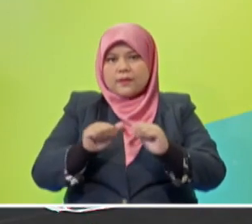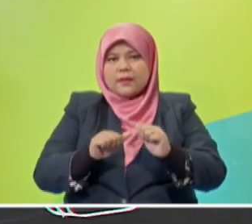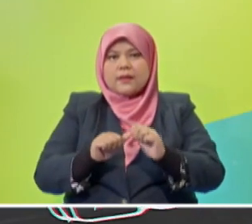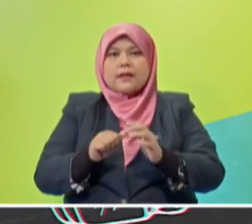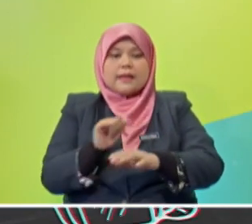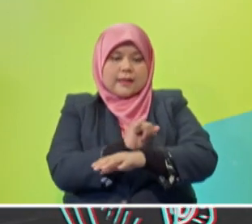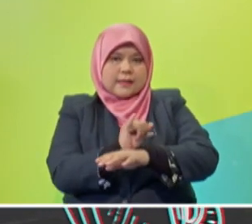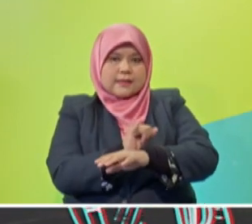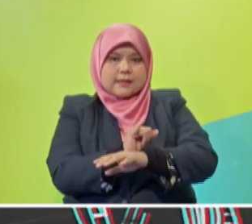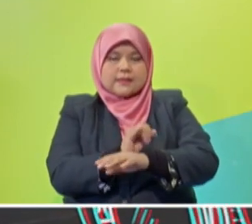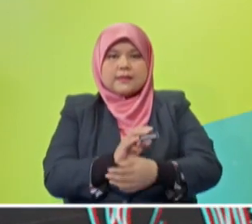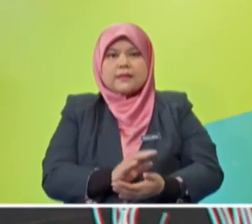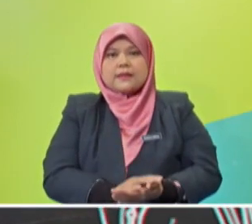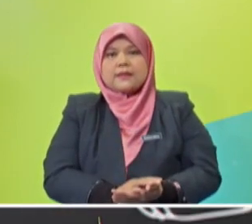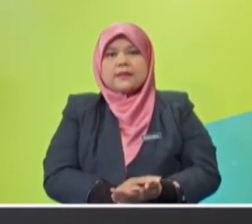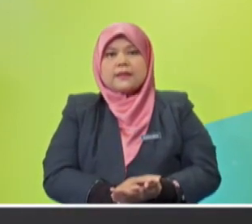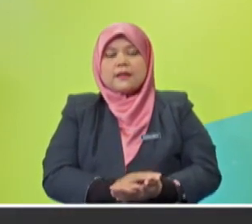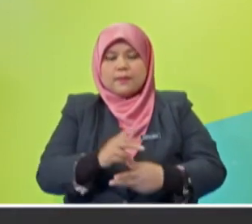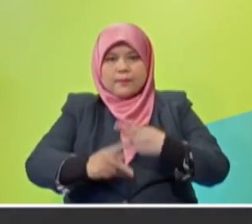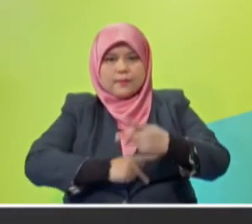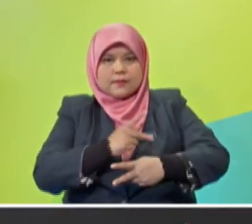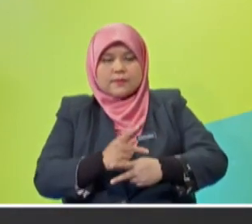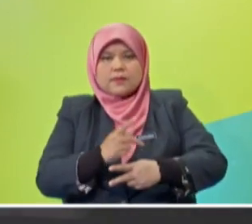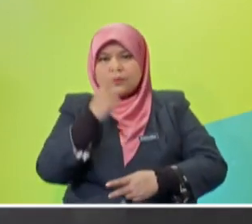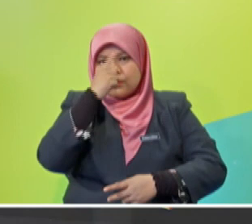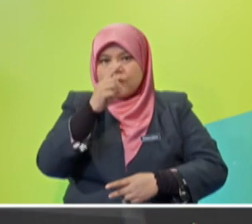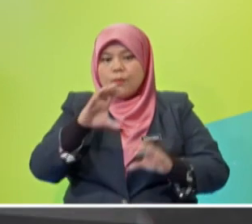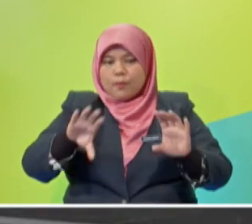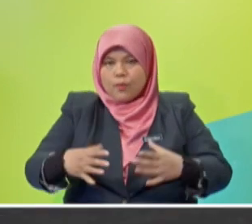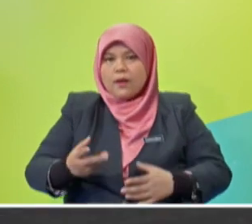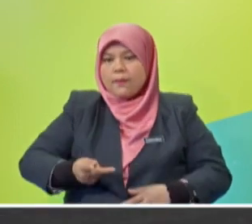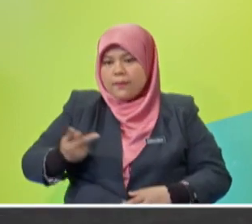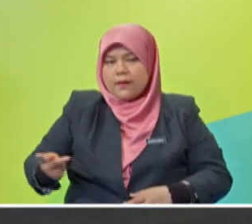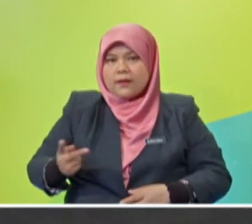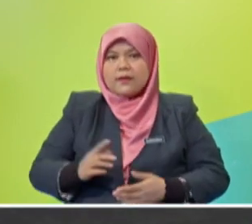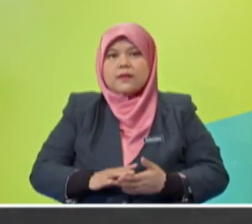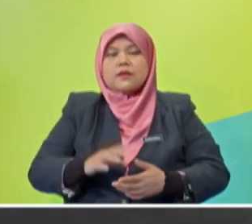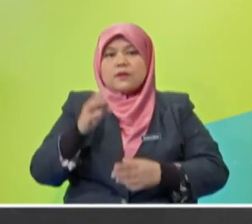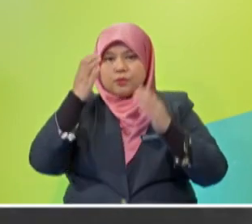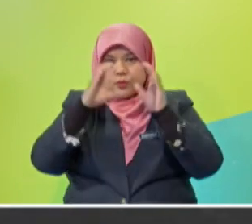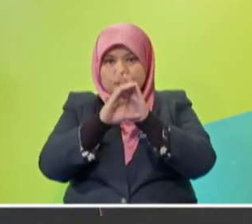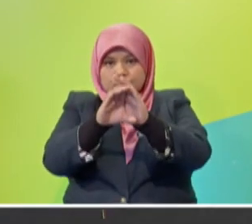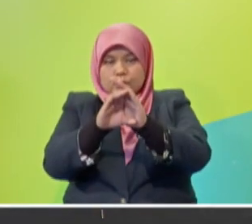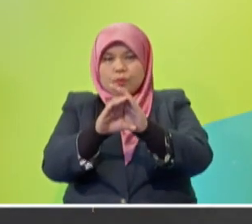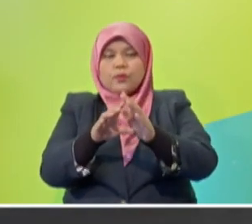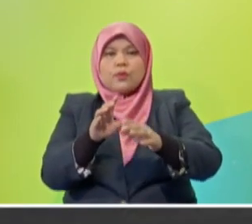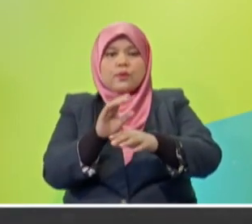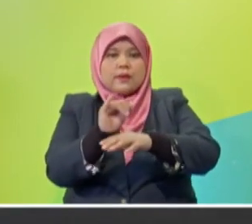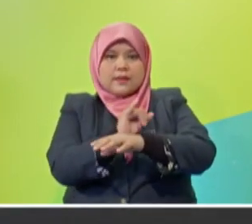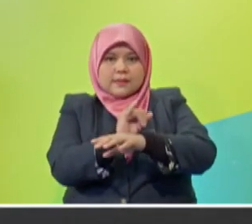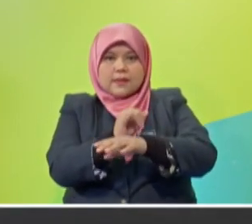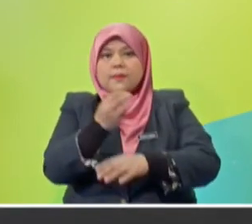perindustrian, maksudnya proses menghasilkan sesuatu produk lah. Okey, ini contohnya industri makanan, maksudnya menghasilkan produk